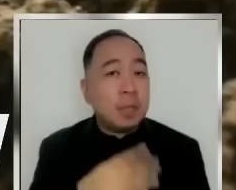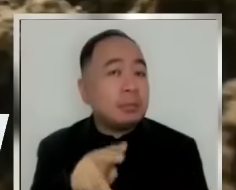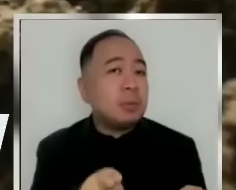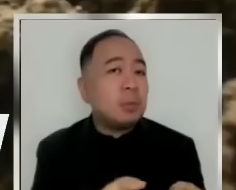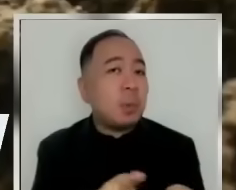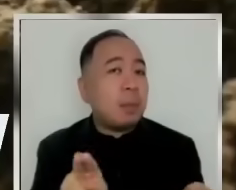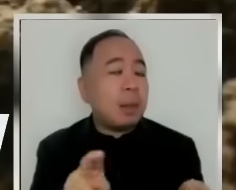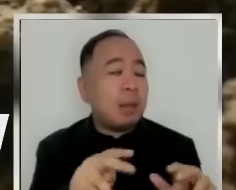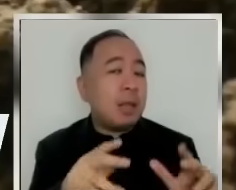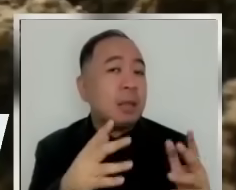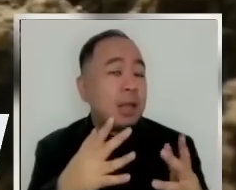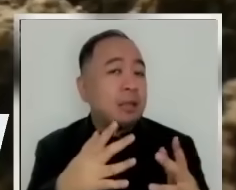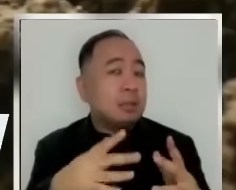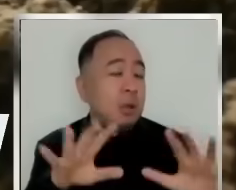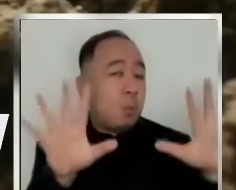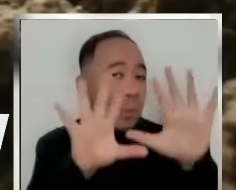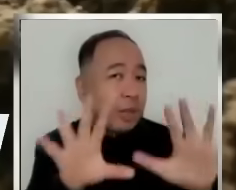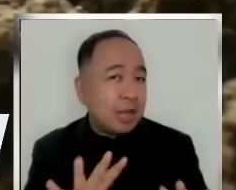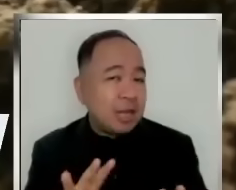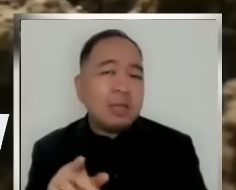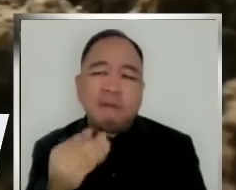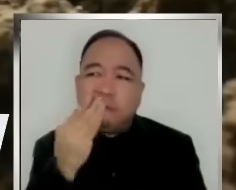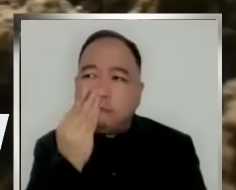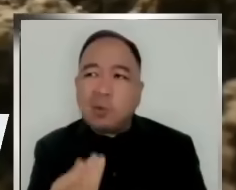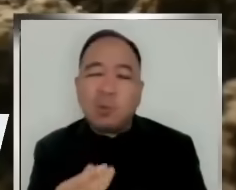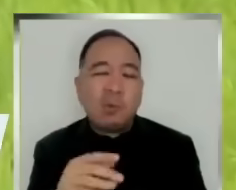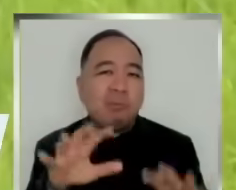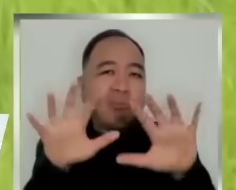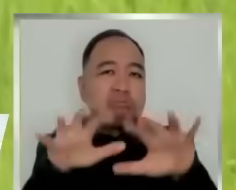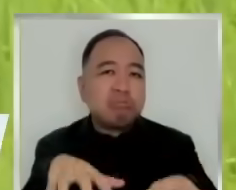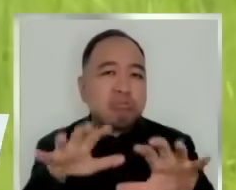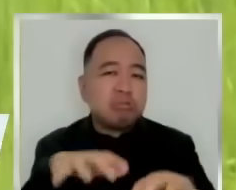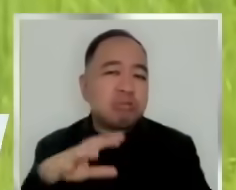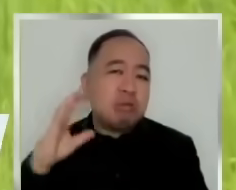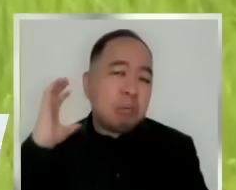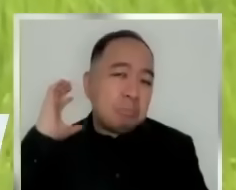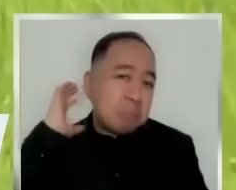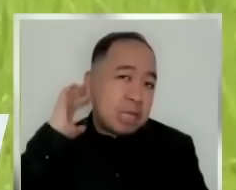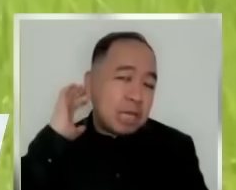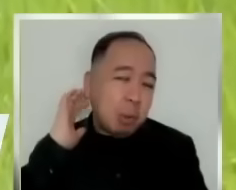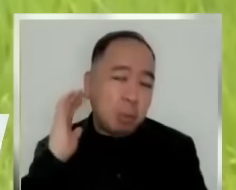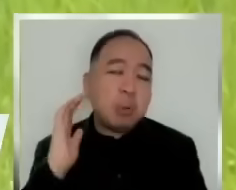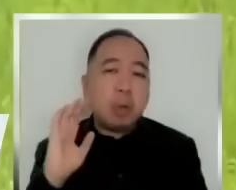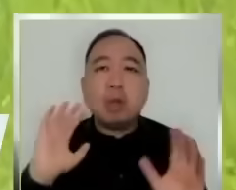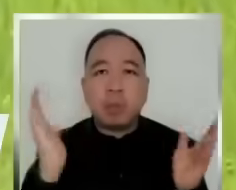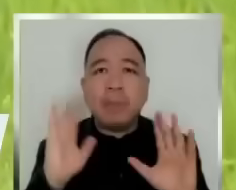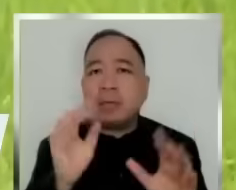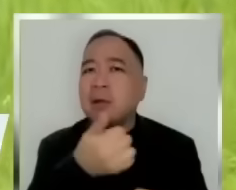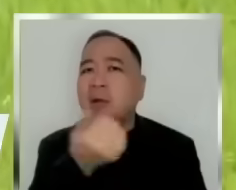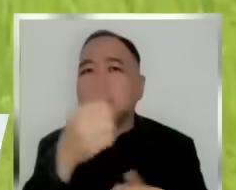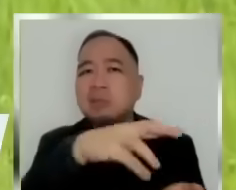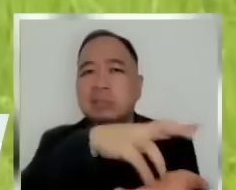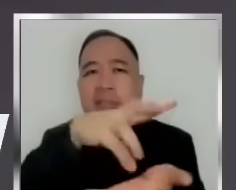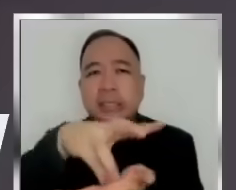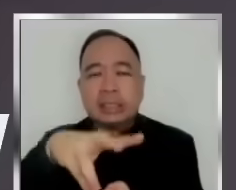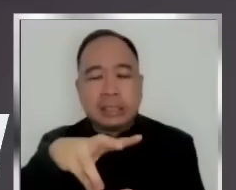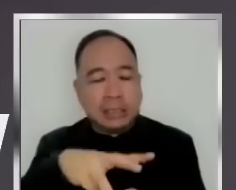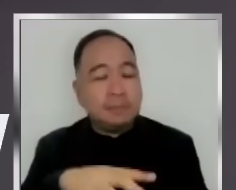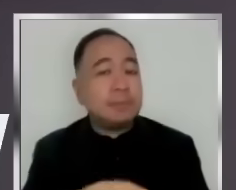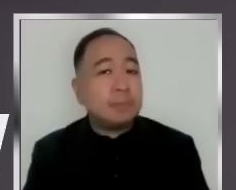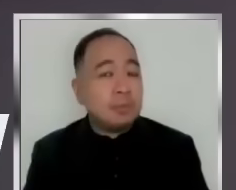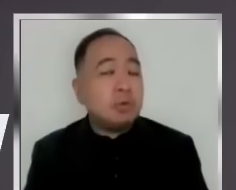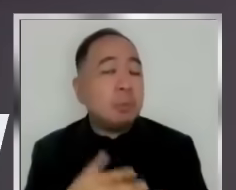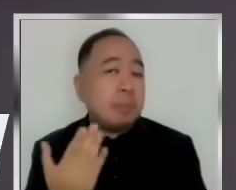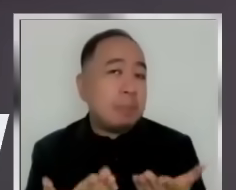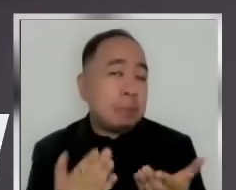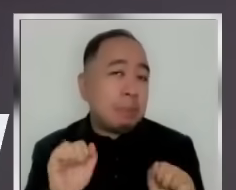na ang ulan sa Mindanao kumpara sa buong bansa. Kukunti na nga ang natatanggap niya, mas posible pang mabawasan na pwede mauwi